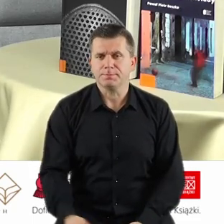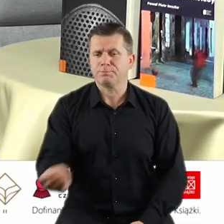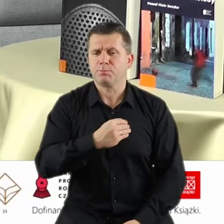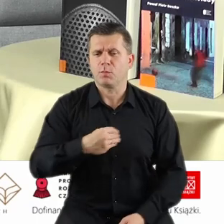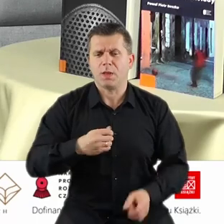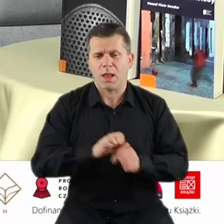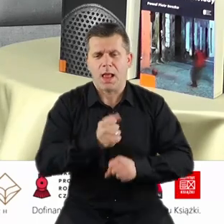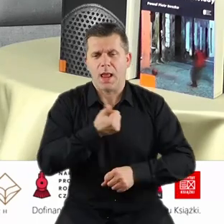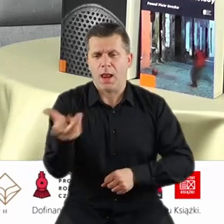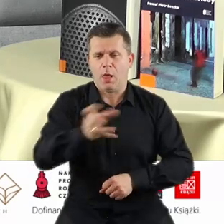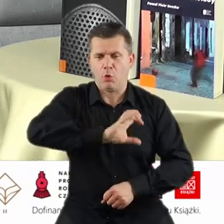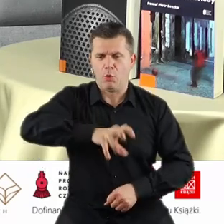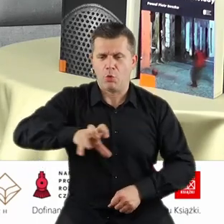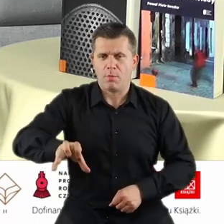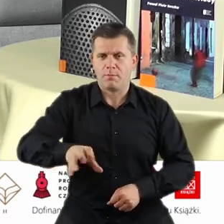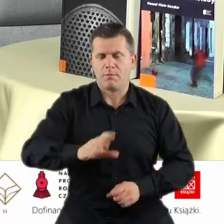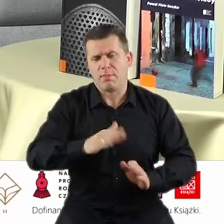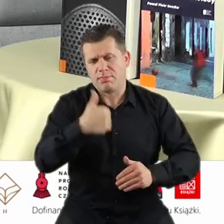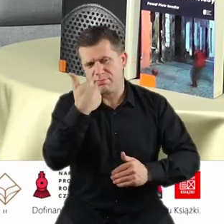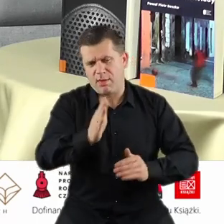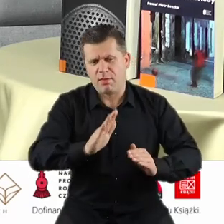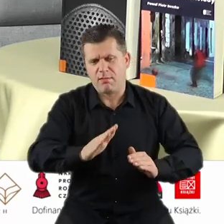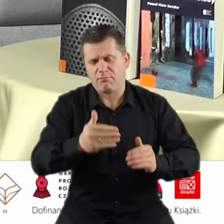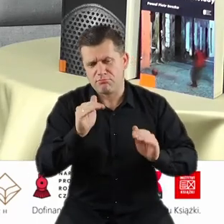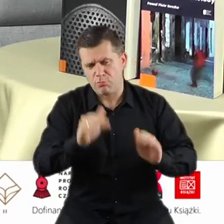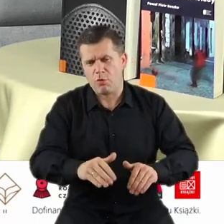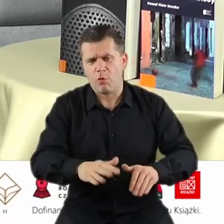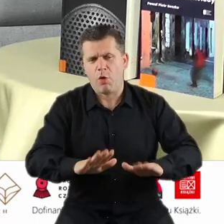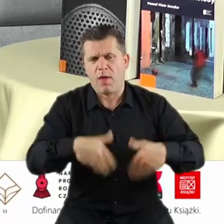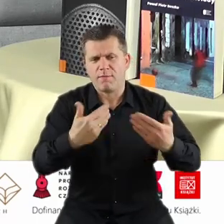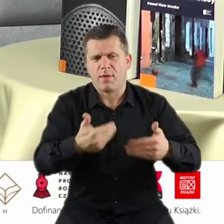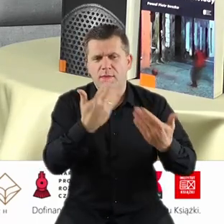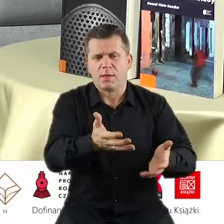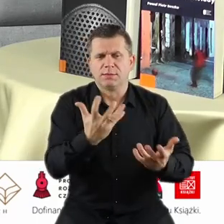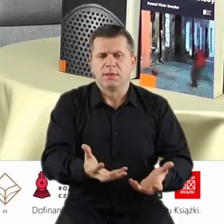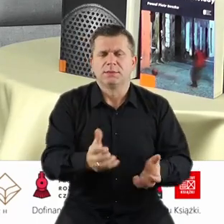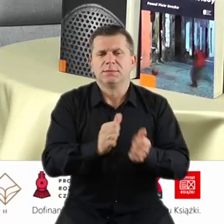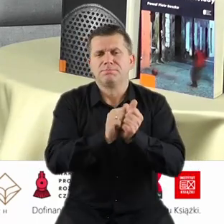W Polsce jest kilka grup, które oferują chętnym